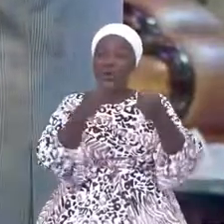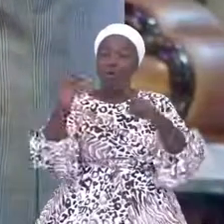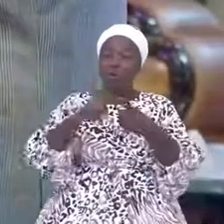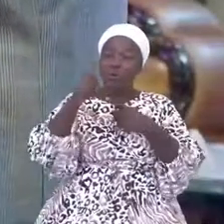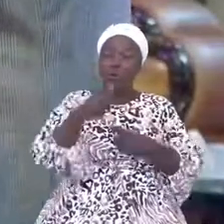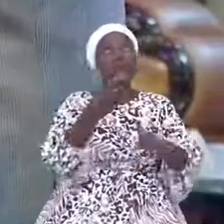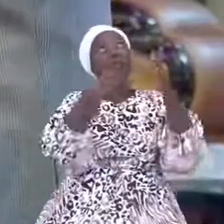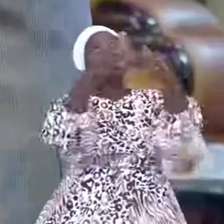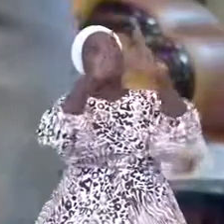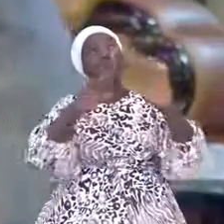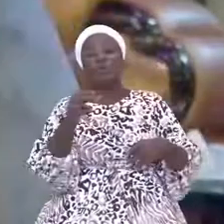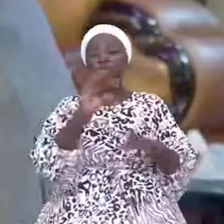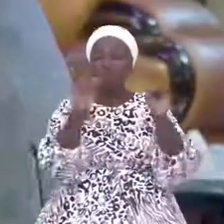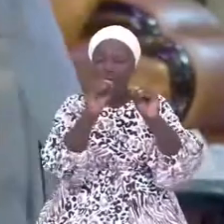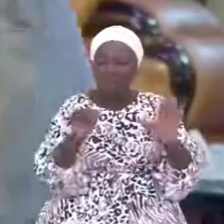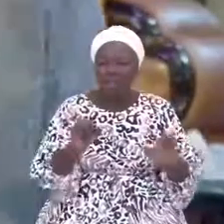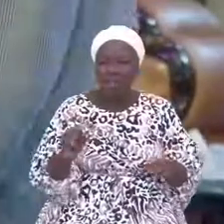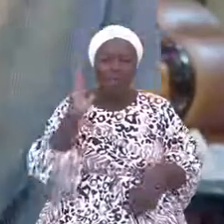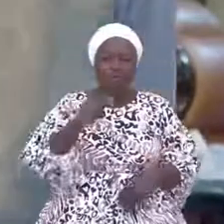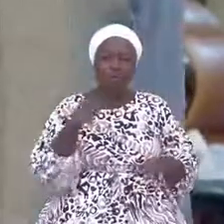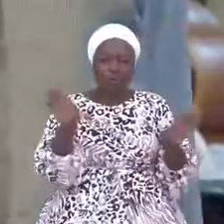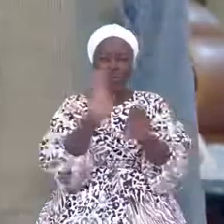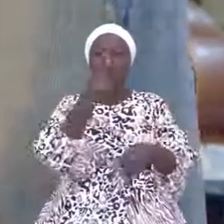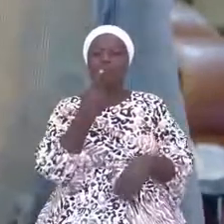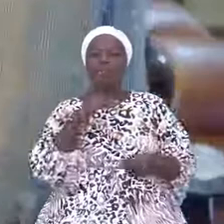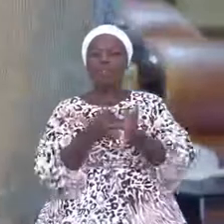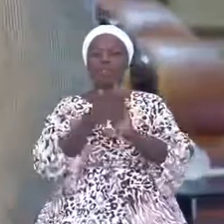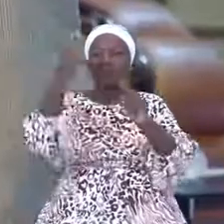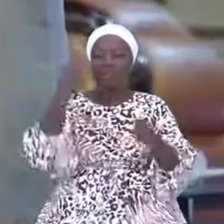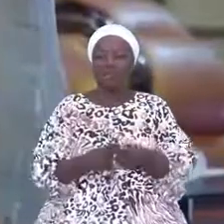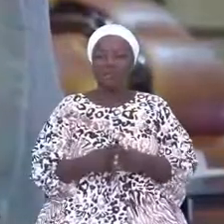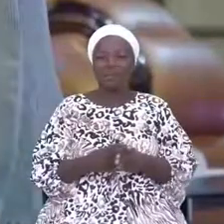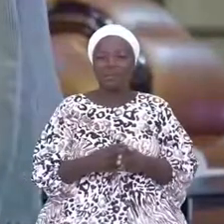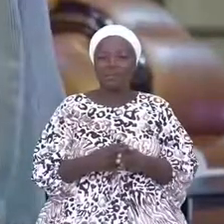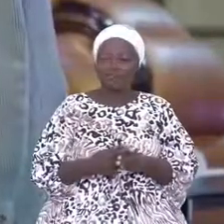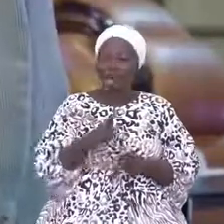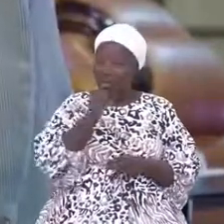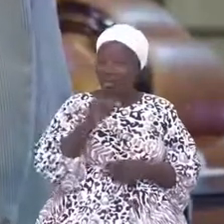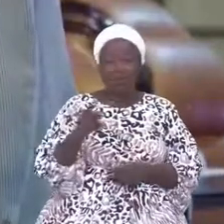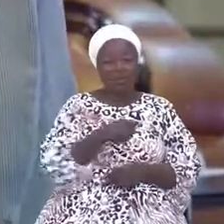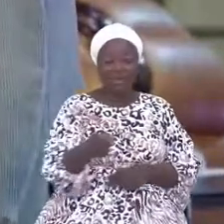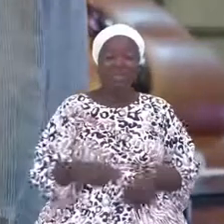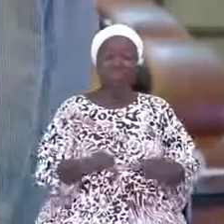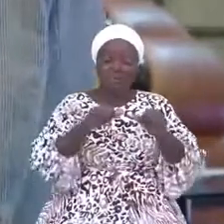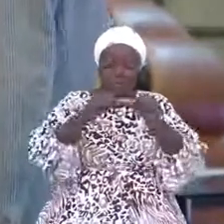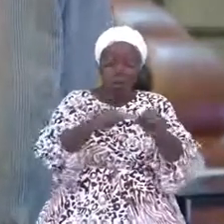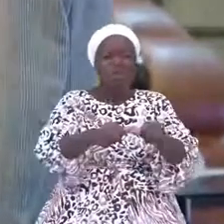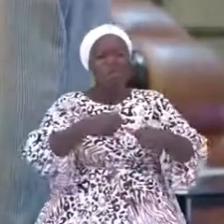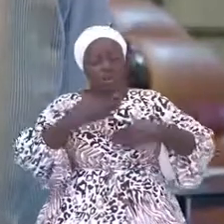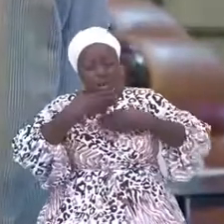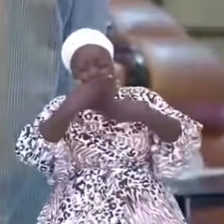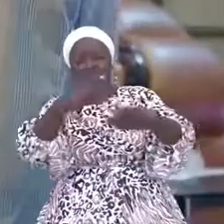du Seigneur et le salut du Seigneur descendra du ciel pour toi. Rien ne pourra fermer ta bouche au nom de